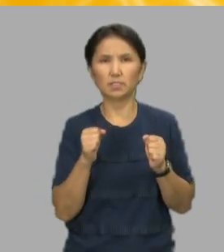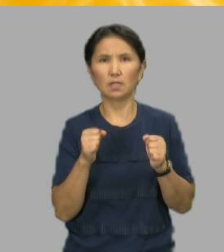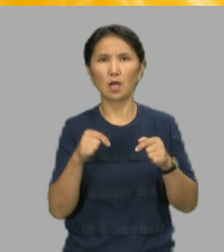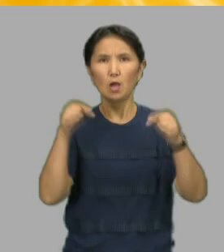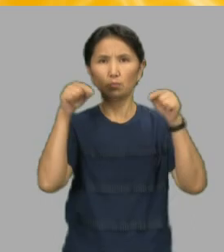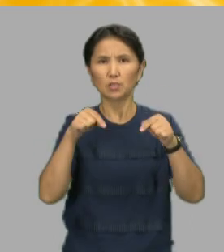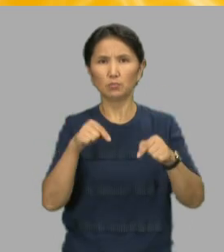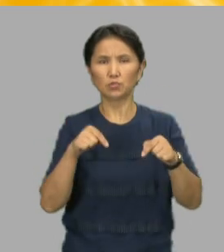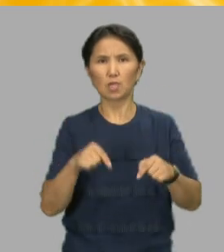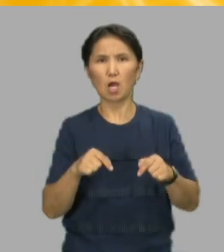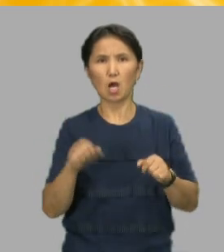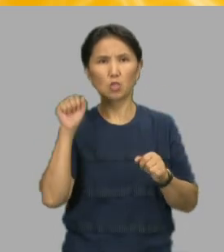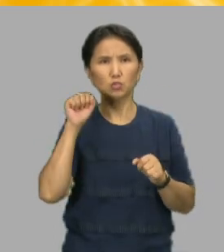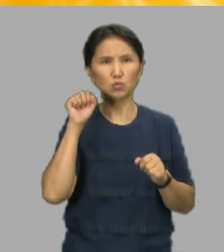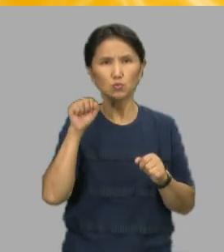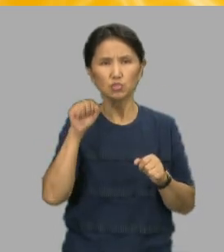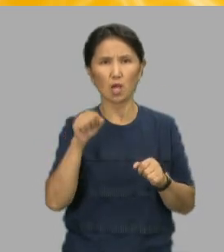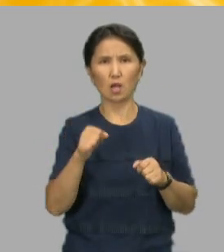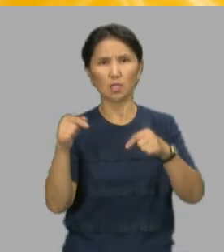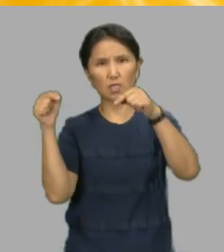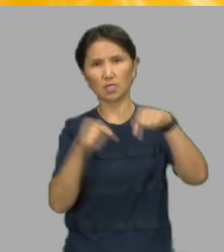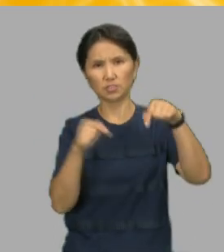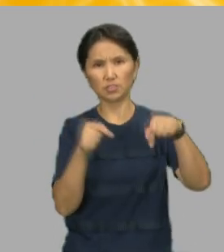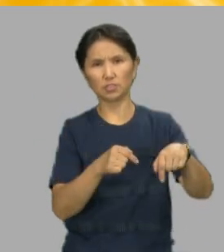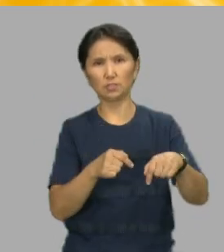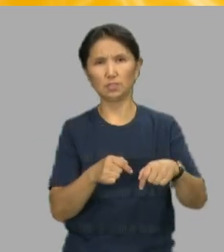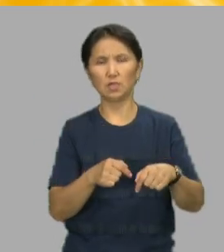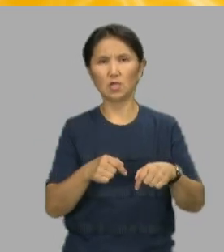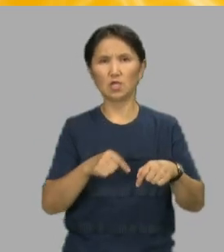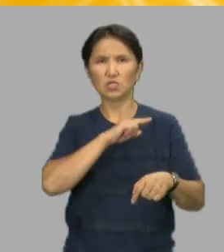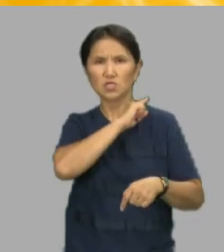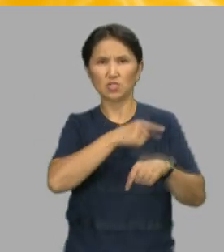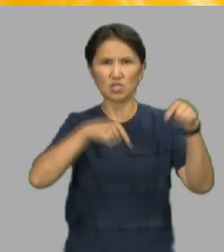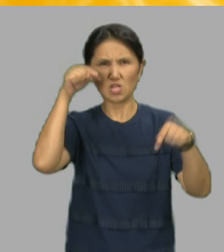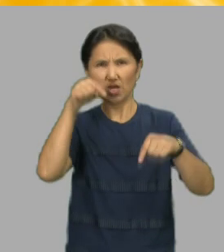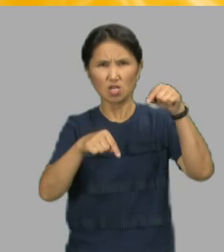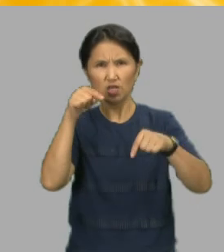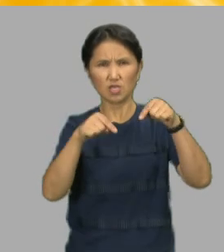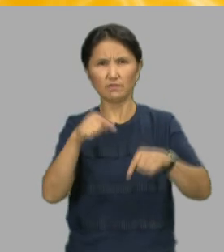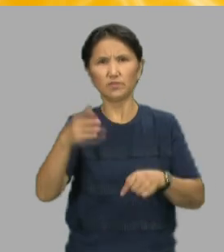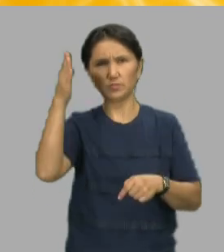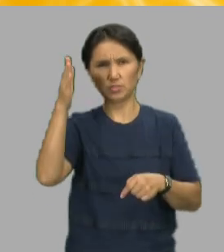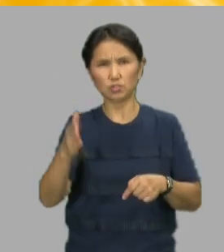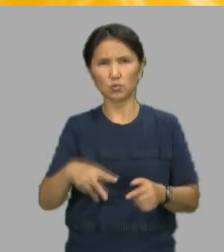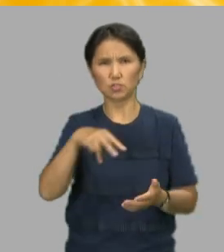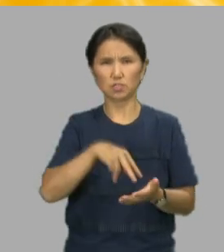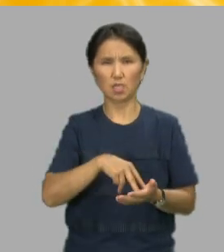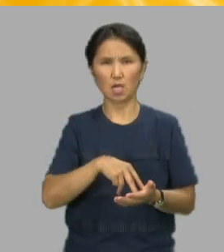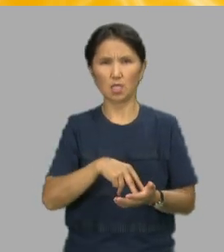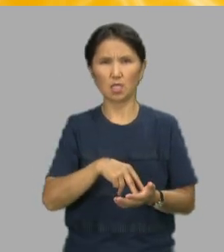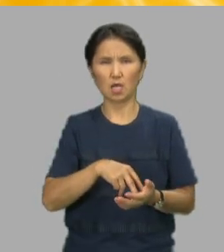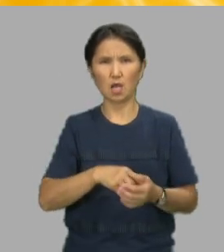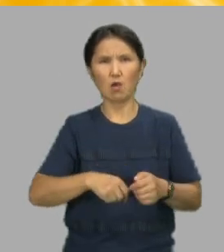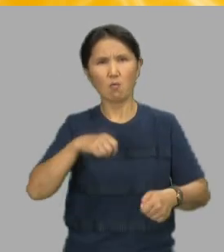моросил, припускал, стучал, косил, ливнем лил, стеной стоял,